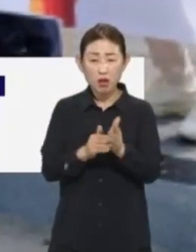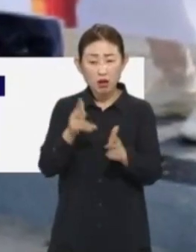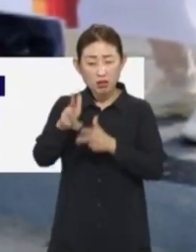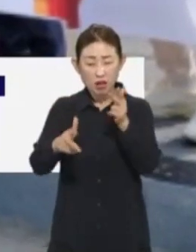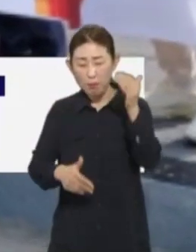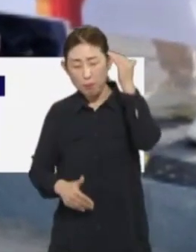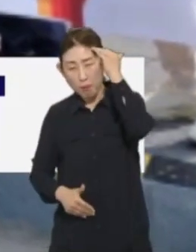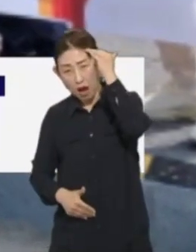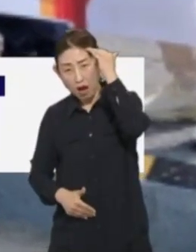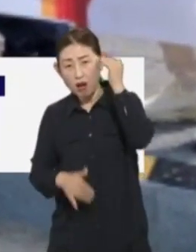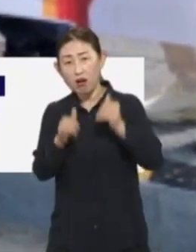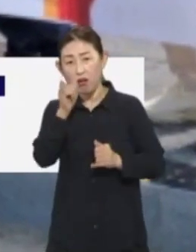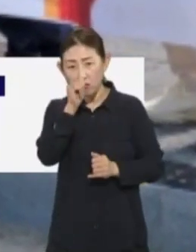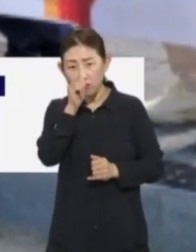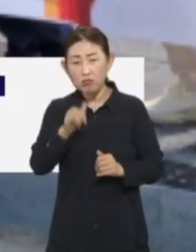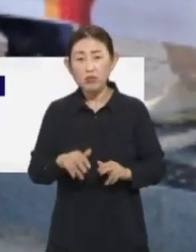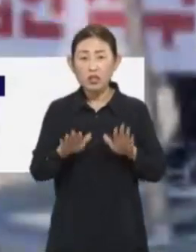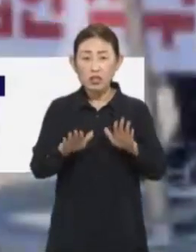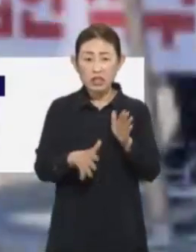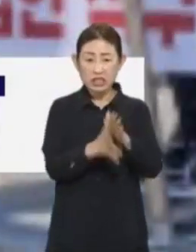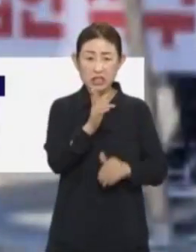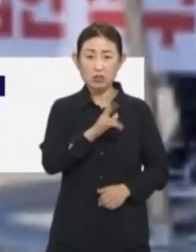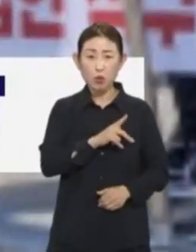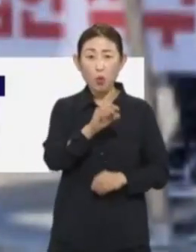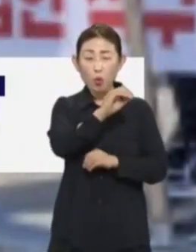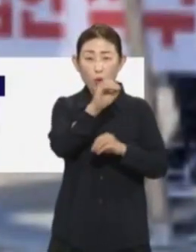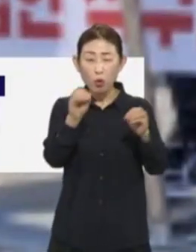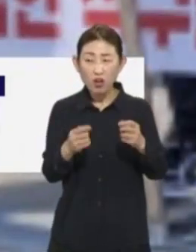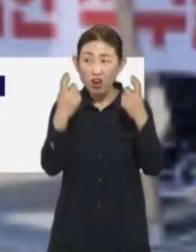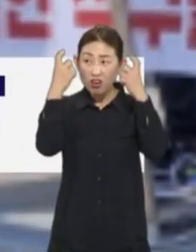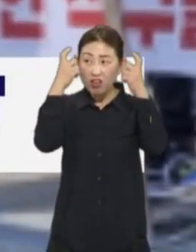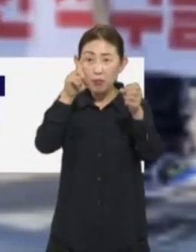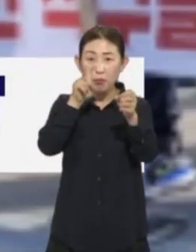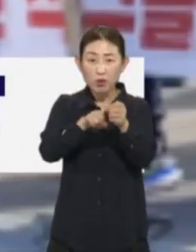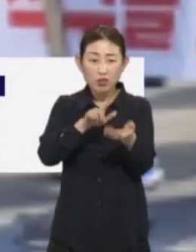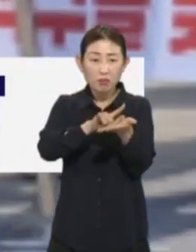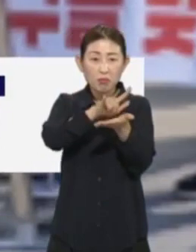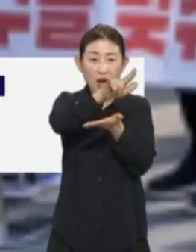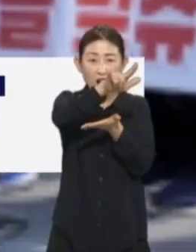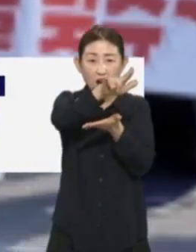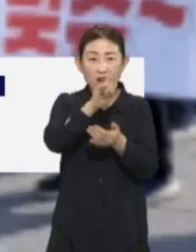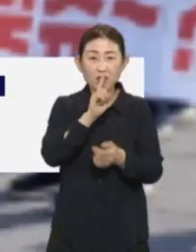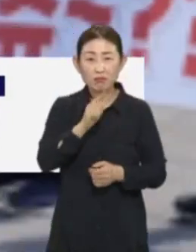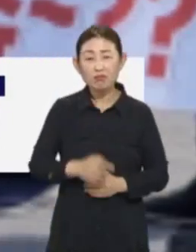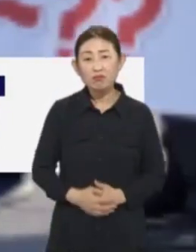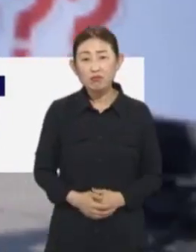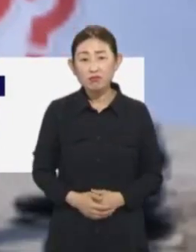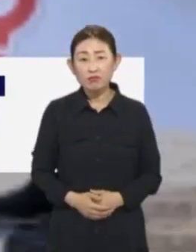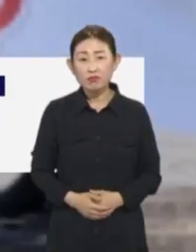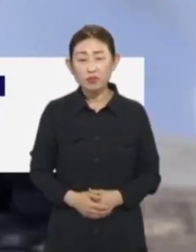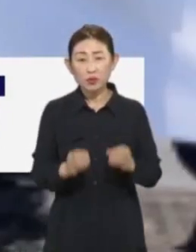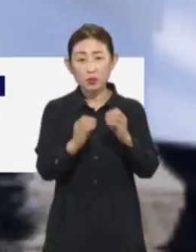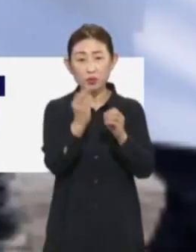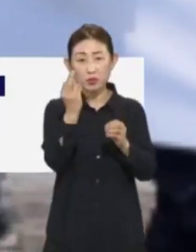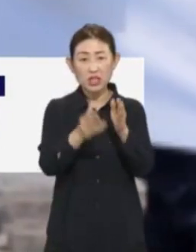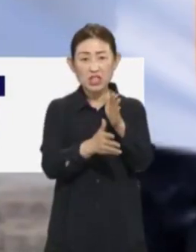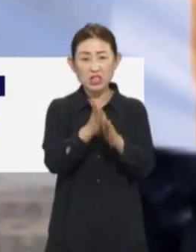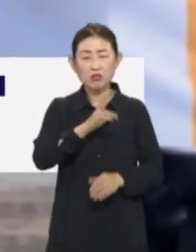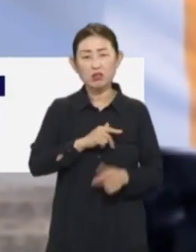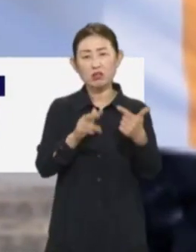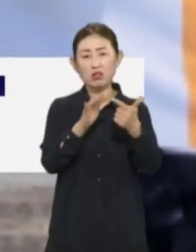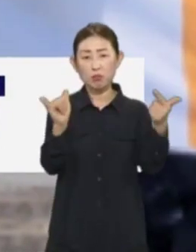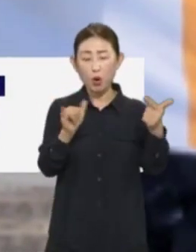차질을 줬다는 비판을 받는 가운데 시의원들이 관광성 해외 연수에 나서 빈축을 사고 있습니다. 논산시의원